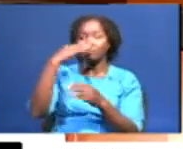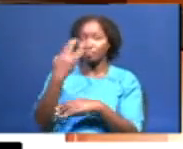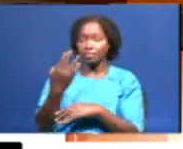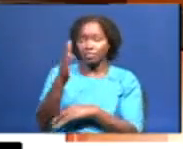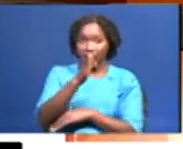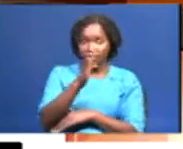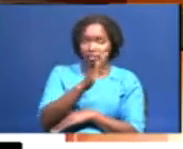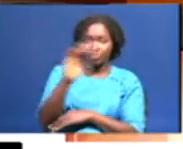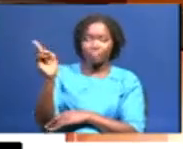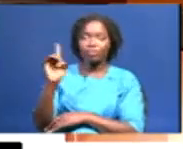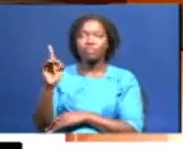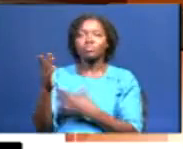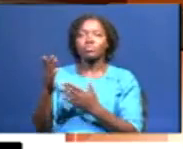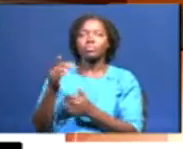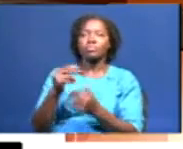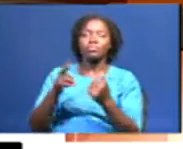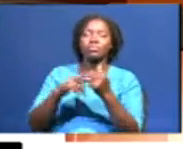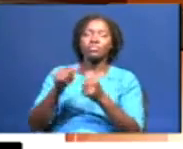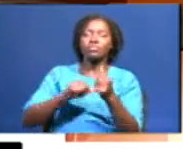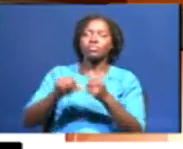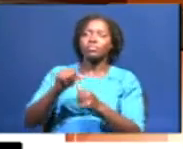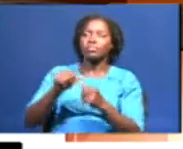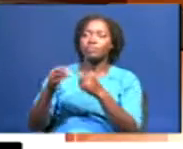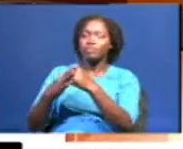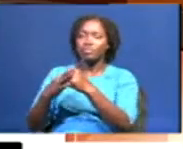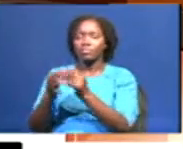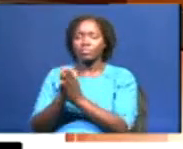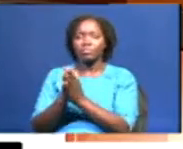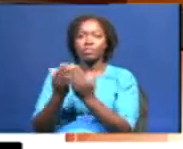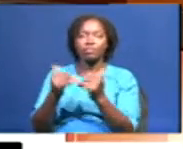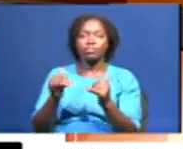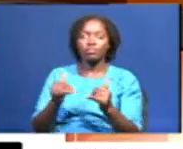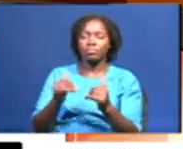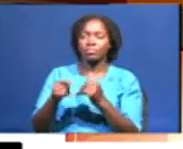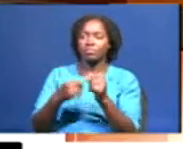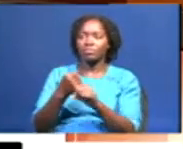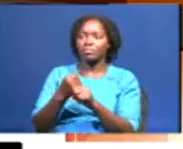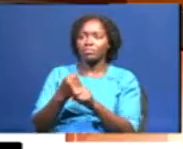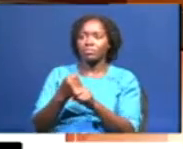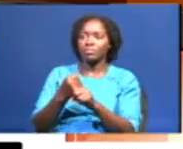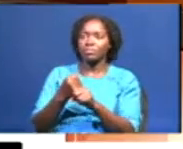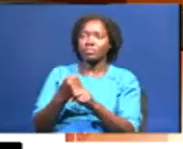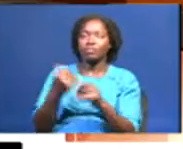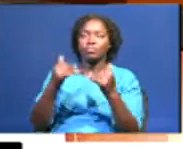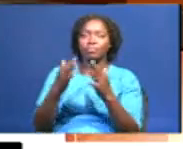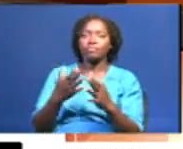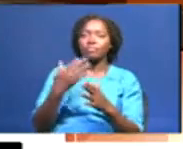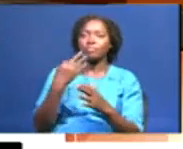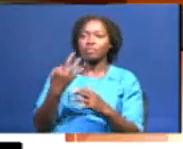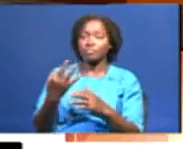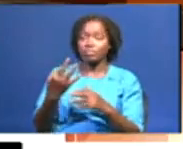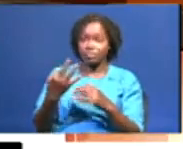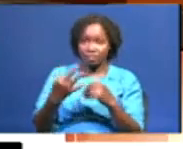Nairobi, ambapo raundi ya 7 na 8 zilichezwa. Makala ya mwaka huu yamewavutia wachezaji